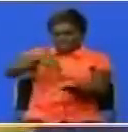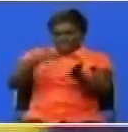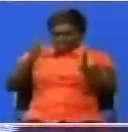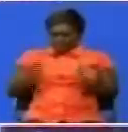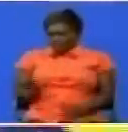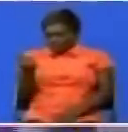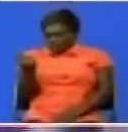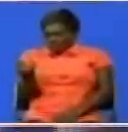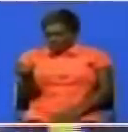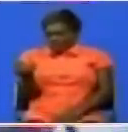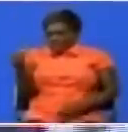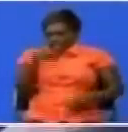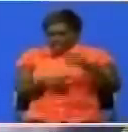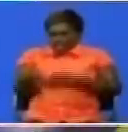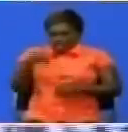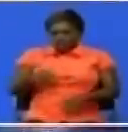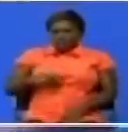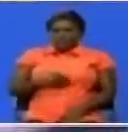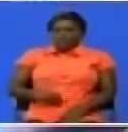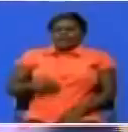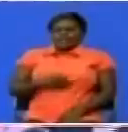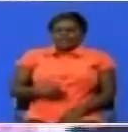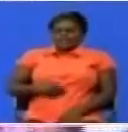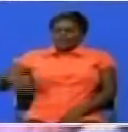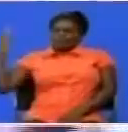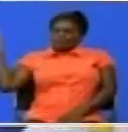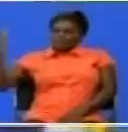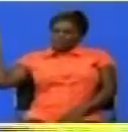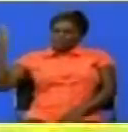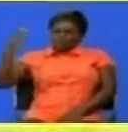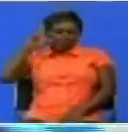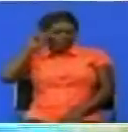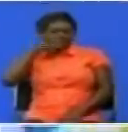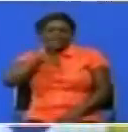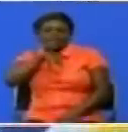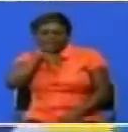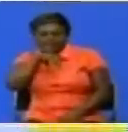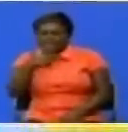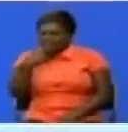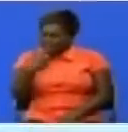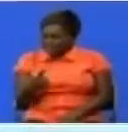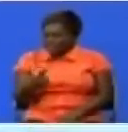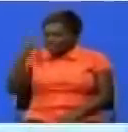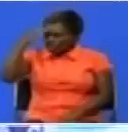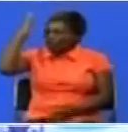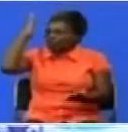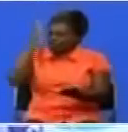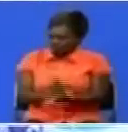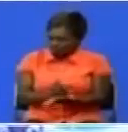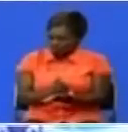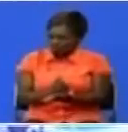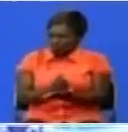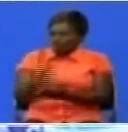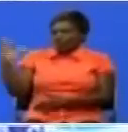uchaguzi mdogo wa eneo bunge la Malindi. Akiwahutubia wafuasi wake Mombasa, Raila amesema kuwa ana uhakika kuwa muungano